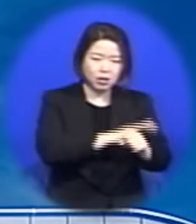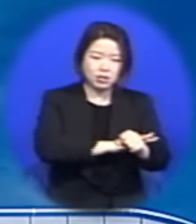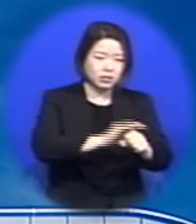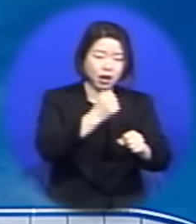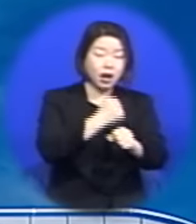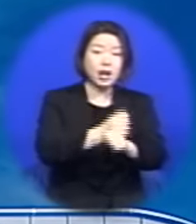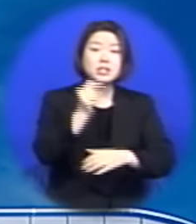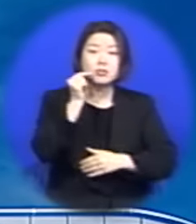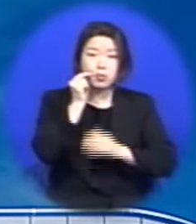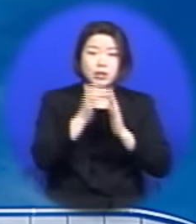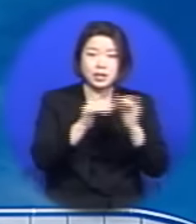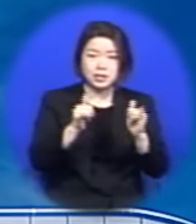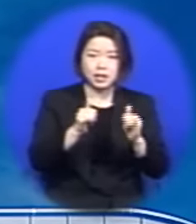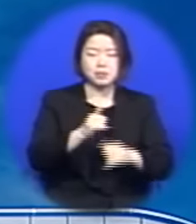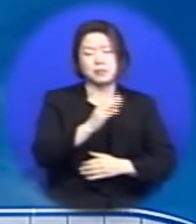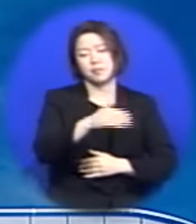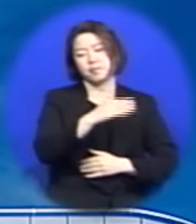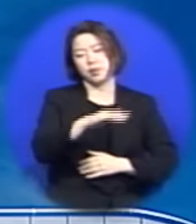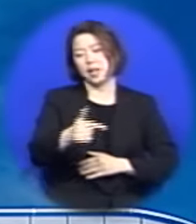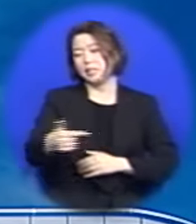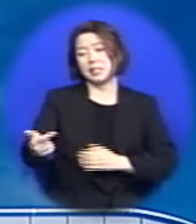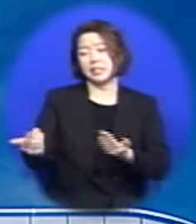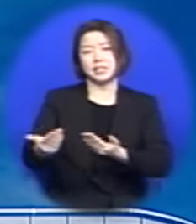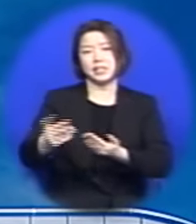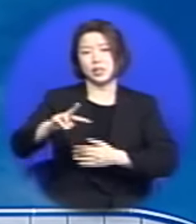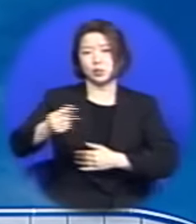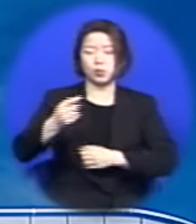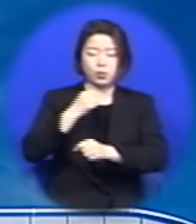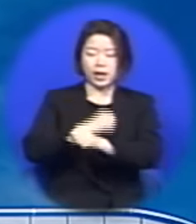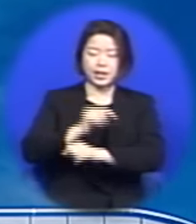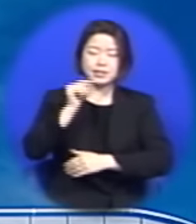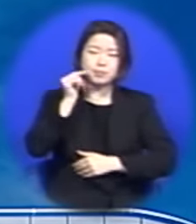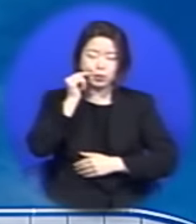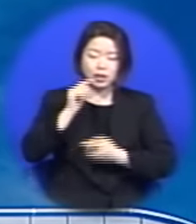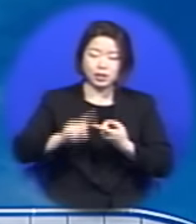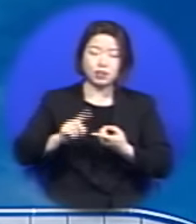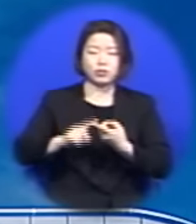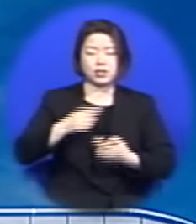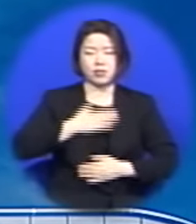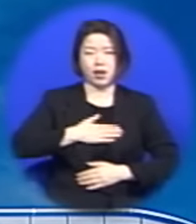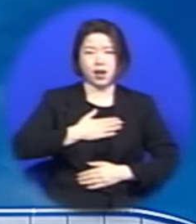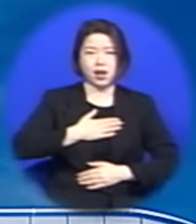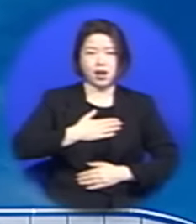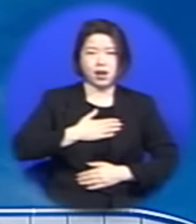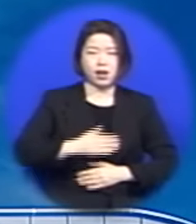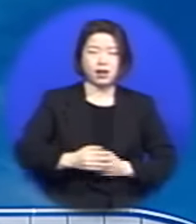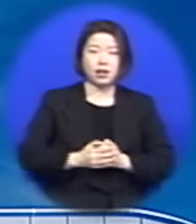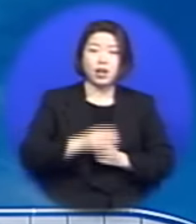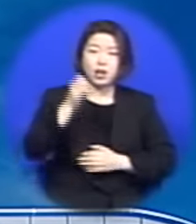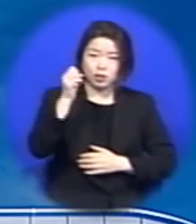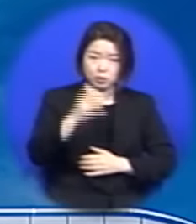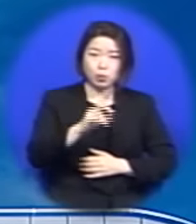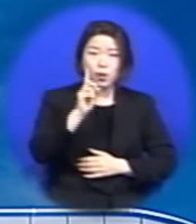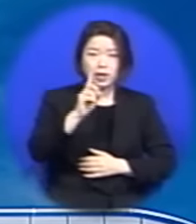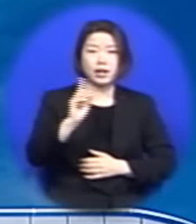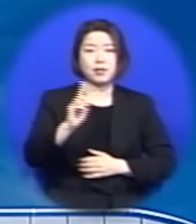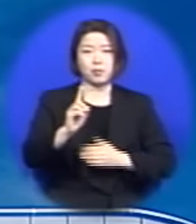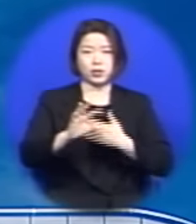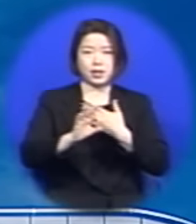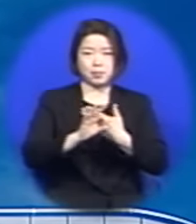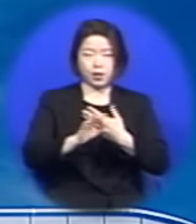사람은 절대로 큰 일을 제대로 할 수 없더라는 것을 알았다는 겁니다 그리고 또